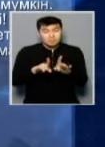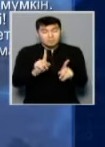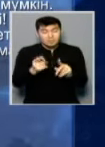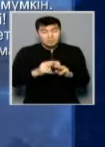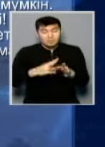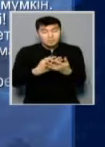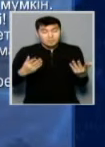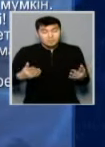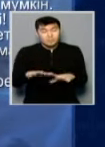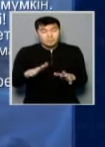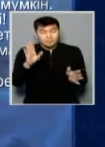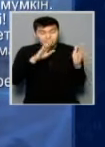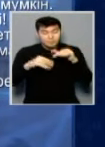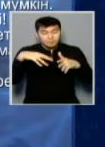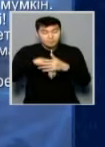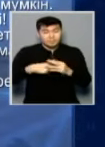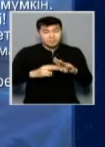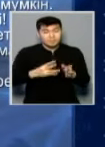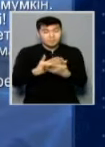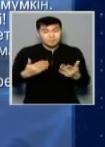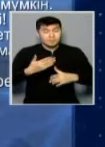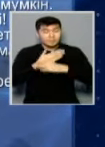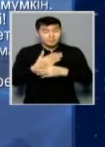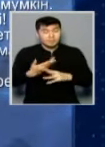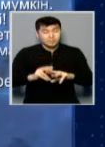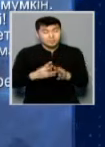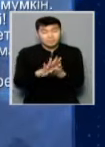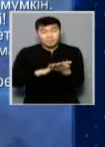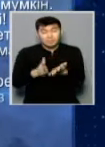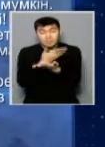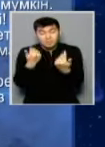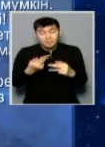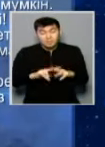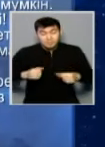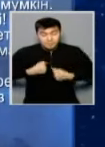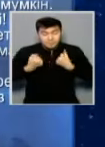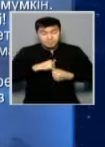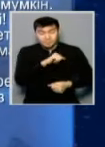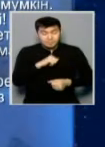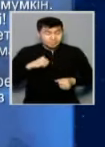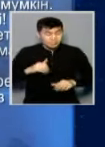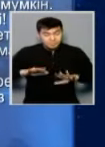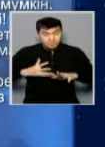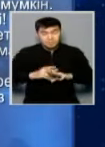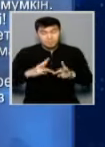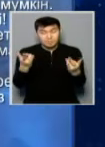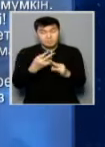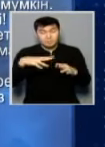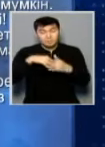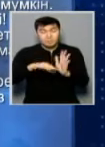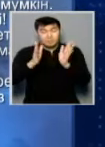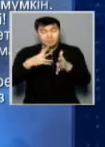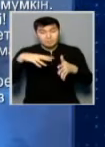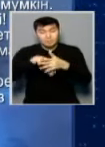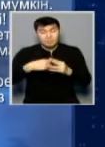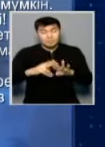не погрузиться в воду с головой и позовите его на помощь. Если рядом никого не оказалось, постарайтесь самостоятельно выбраться из воды. Как только